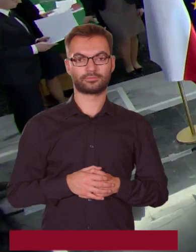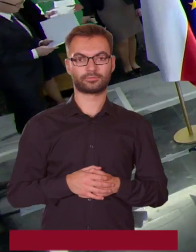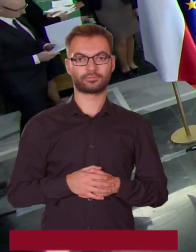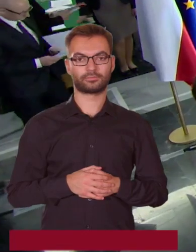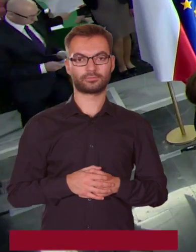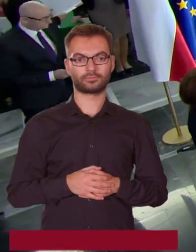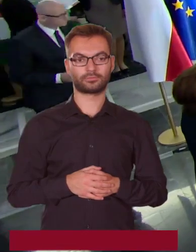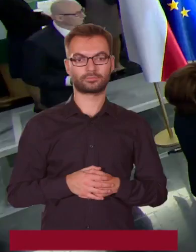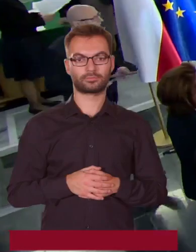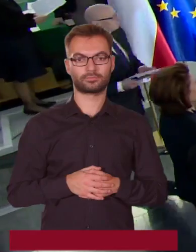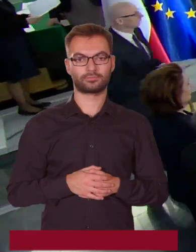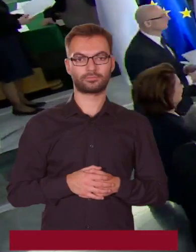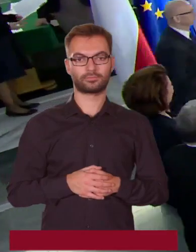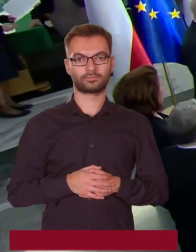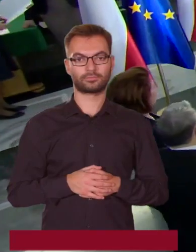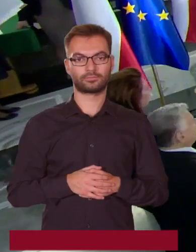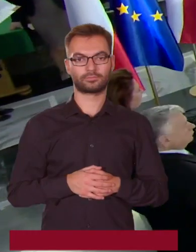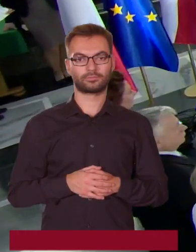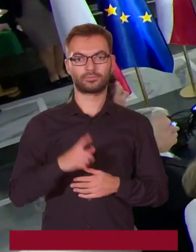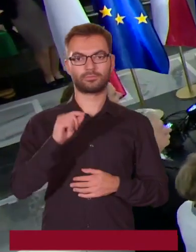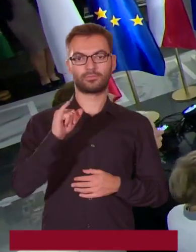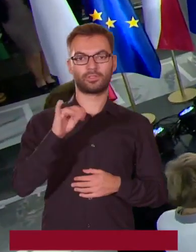Proszę pana Piotra Daniela Apela.